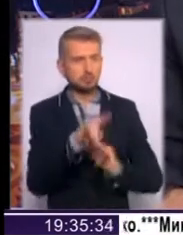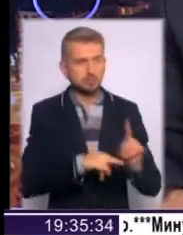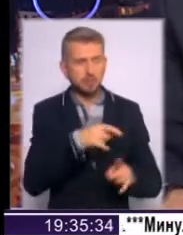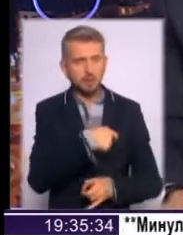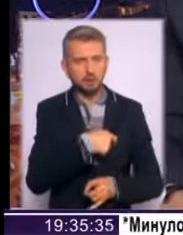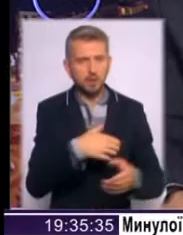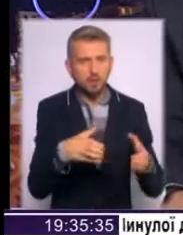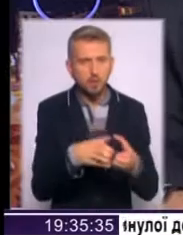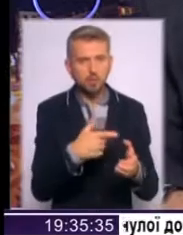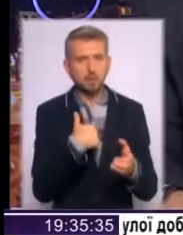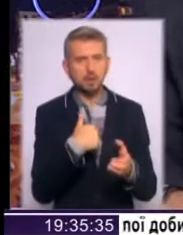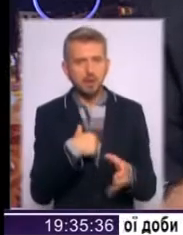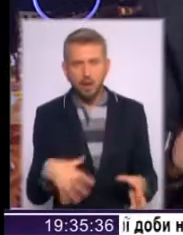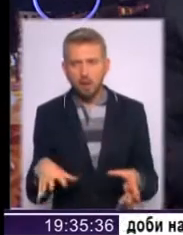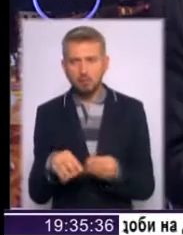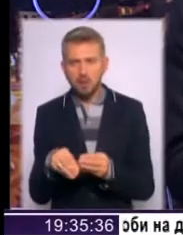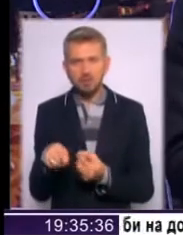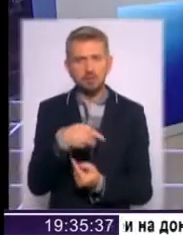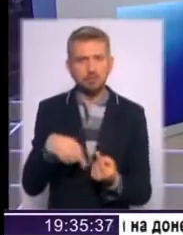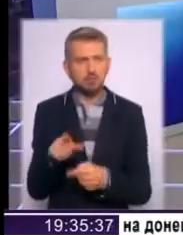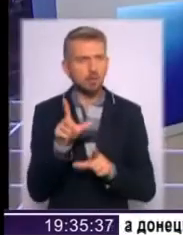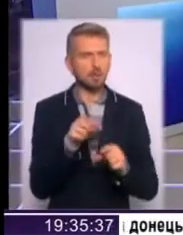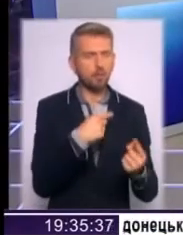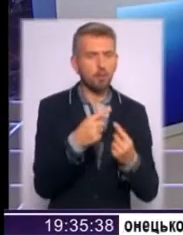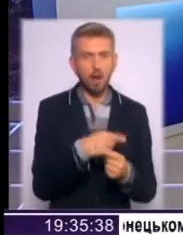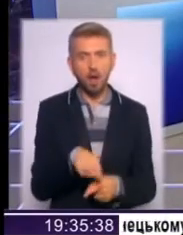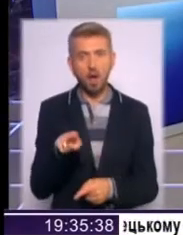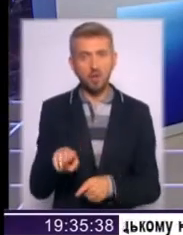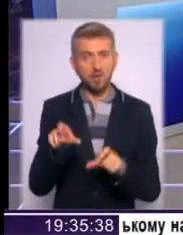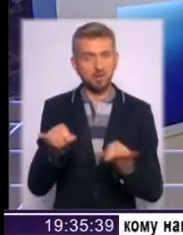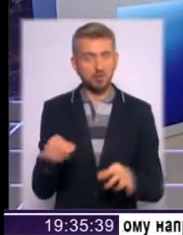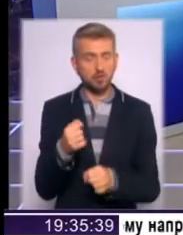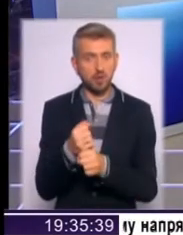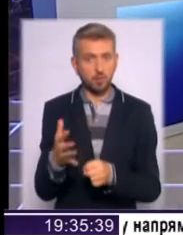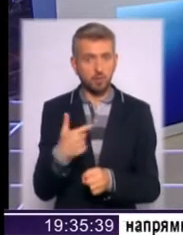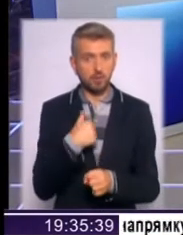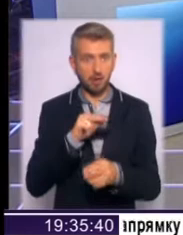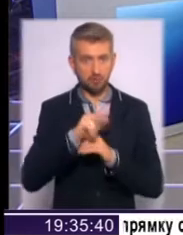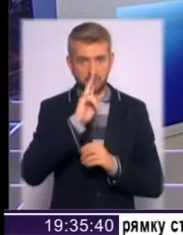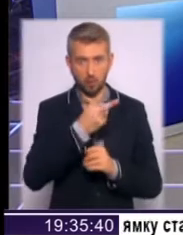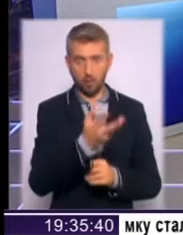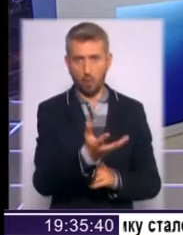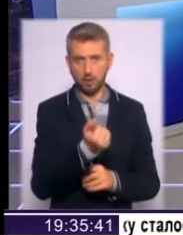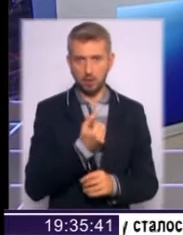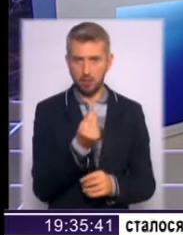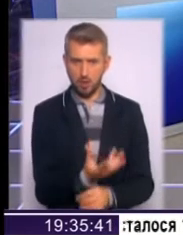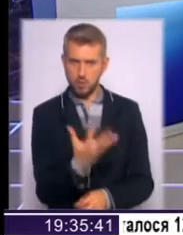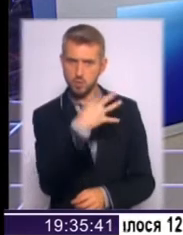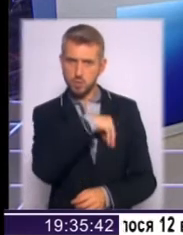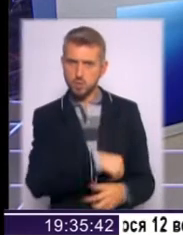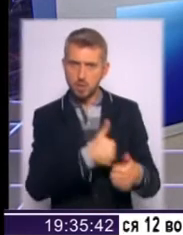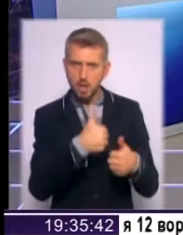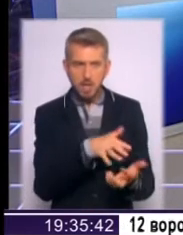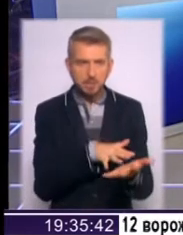корпус, я їздив з інвесторами, говорив, той сидів, нічого не робив, і я через 2 роки отримав великі надходження, які спрямував на